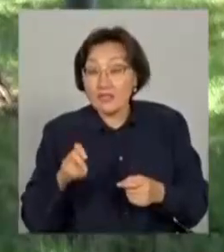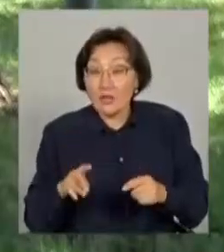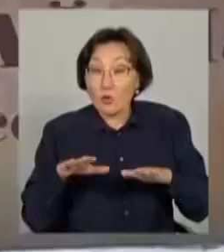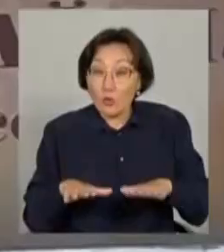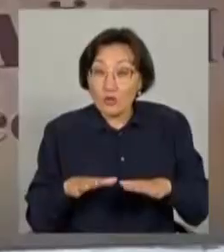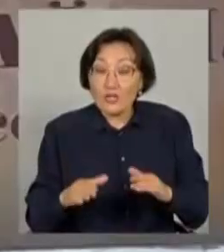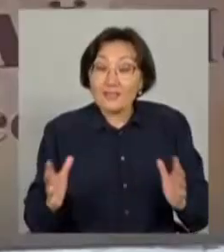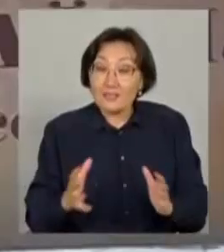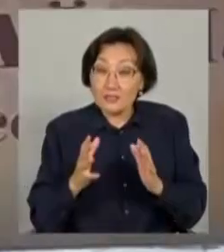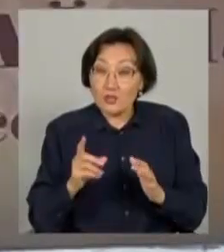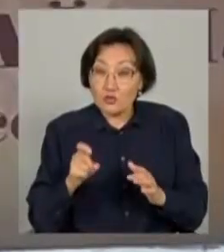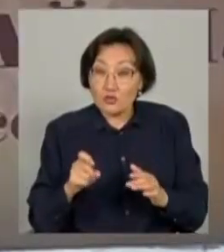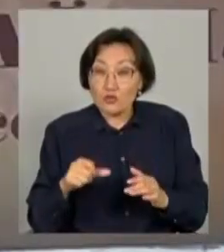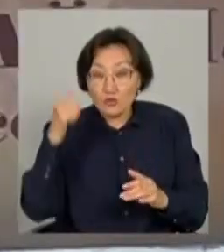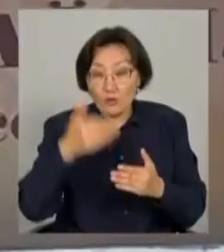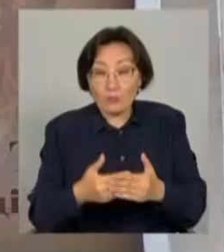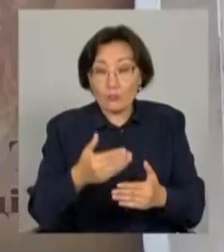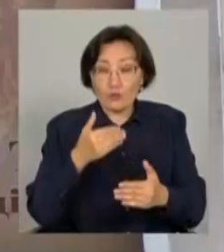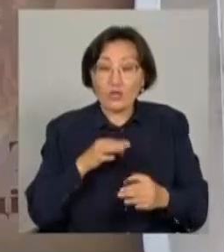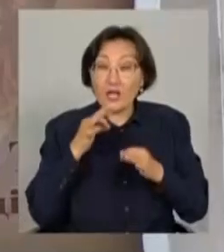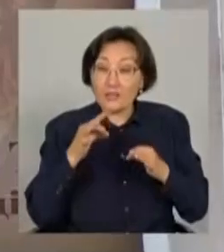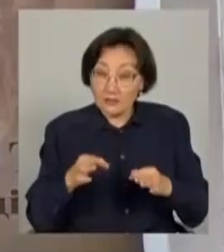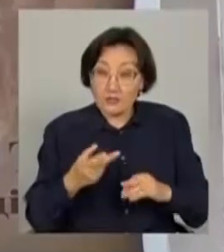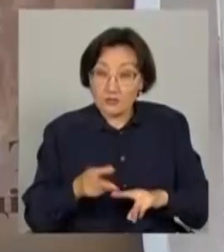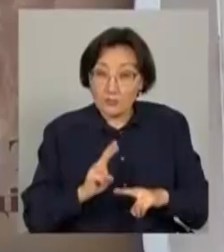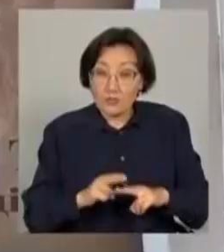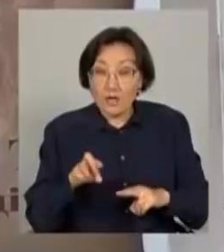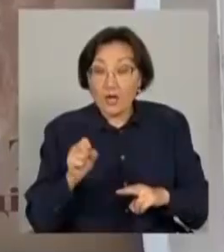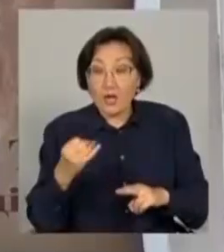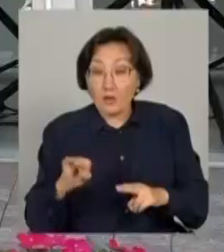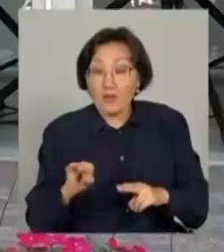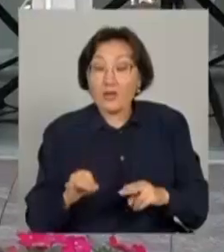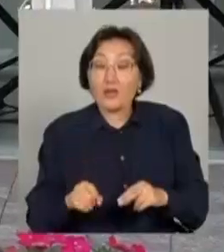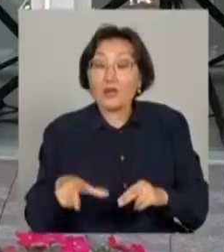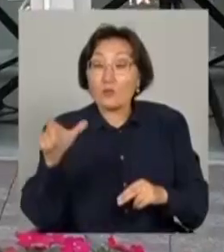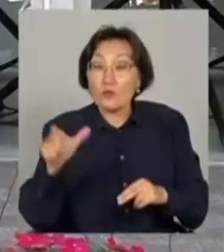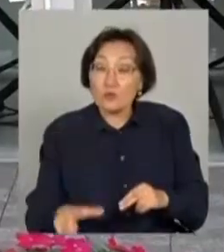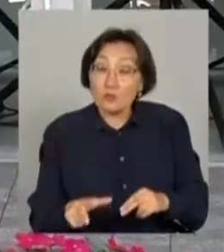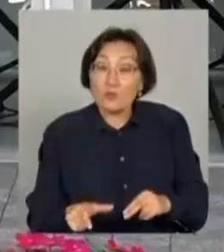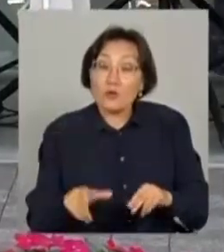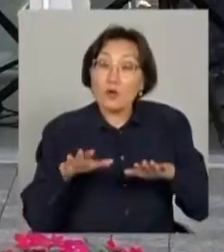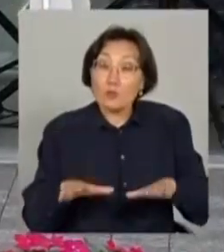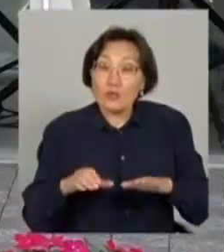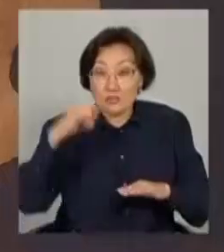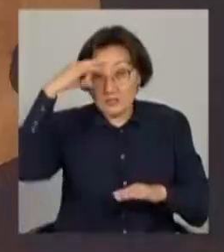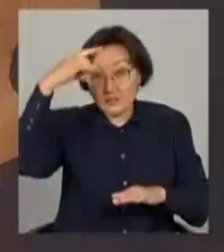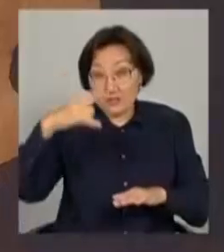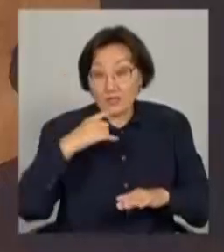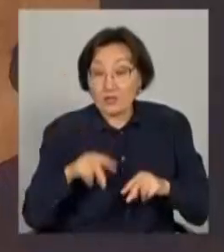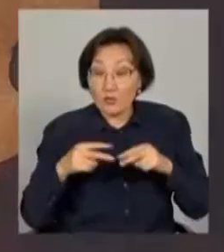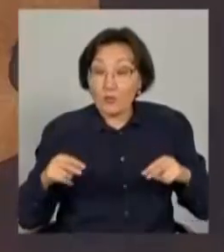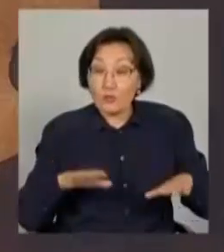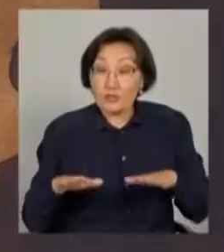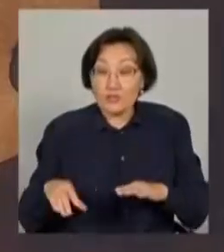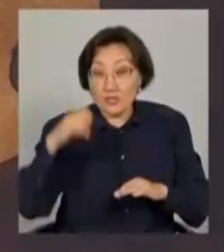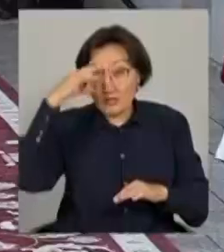жыл бұрын айтып қойған, сондықтан 110 жыл бұрын айтылған. Сондықтан Абай атамыздың орны, ол кісінің қазақ руханиятындағы, қазақ әдебиетіндегі,